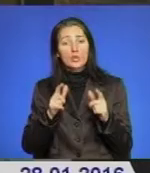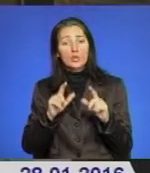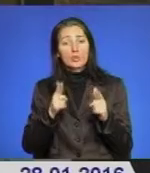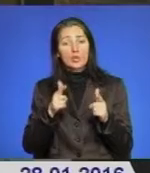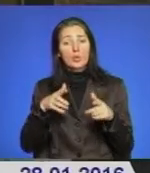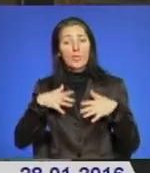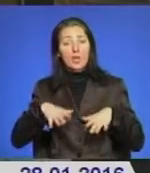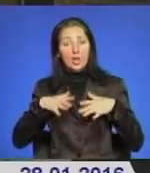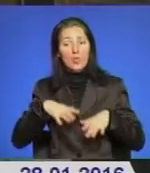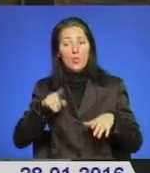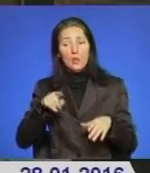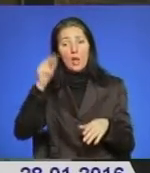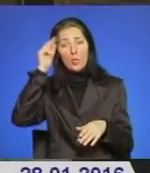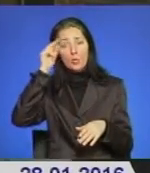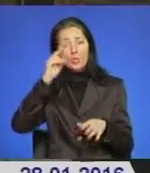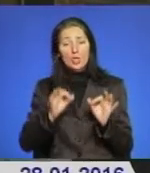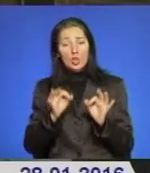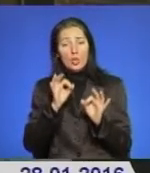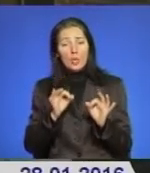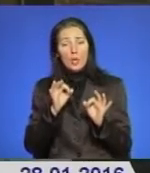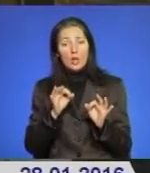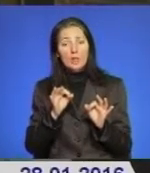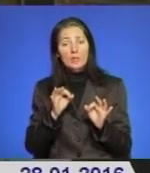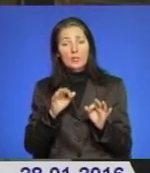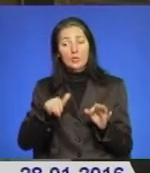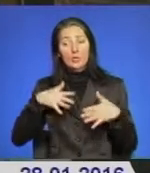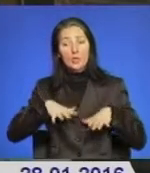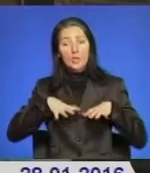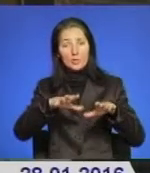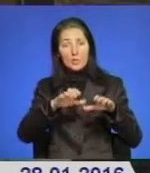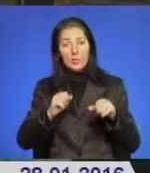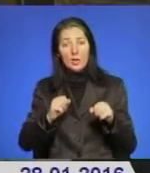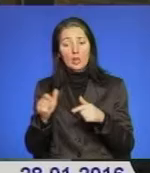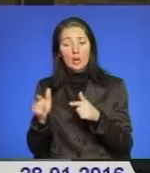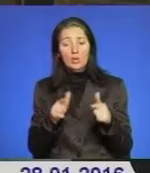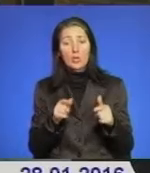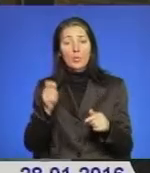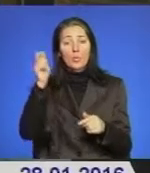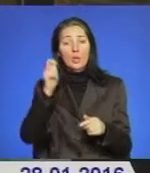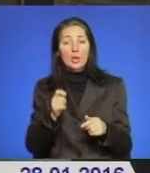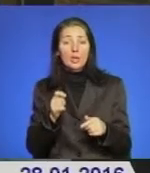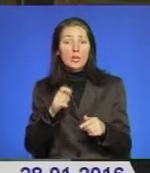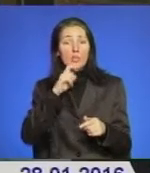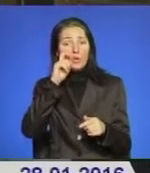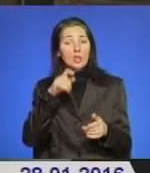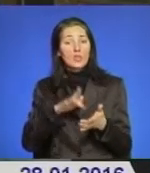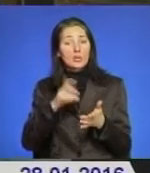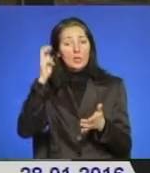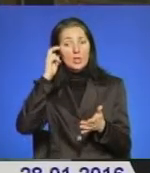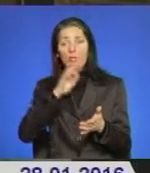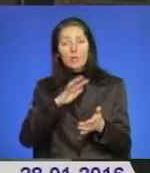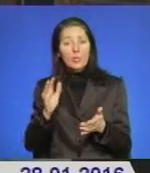Криму. Там учился нормально, потом к нему забрали. Хотел приехать до Украины учиться, в Киев не